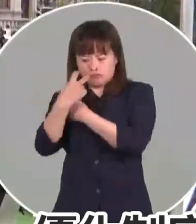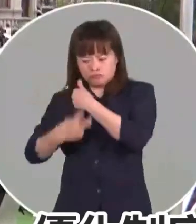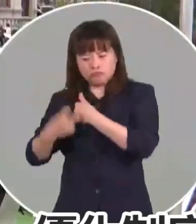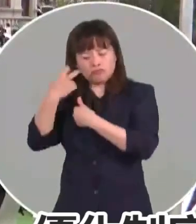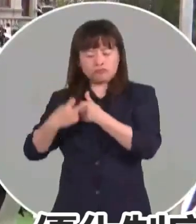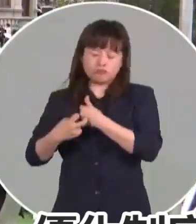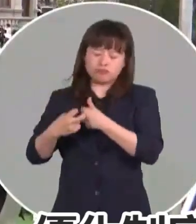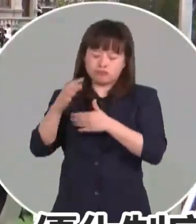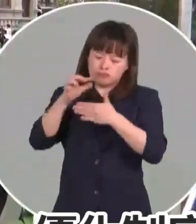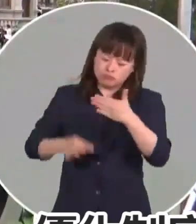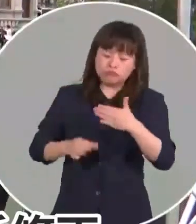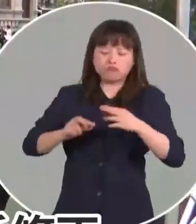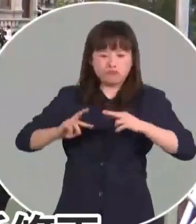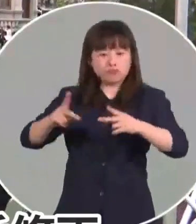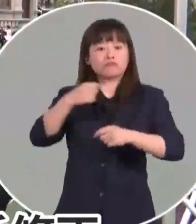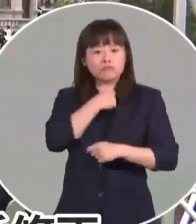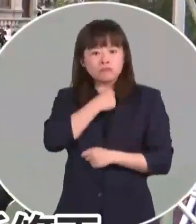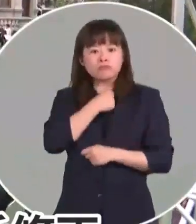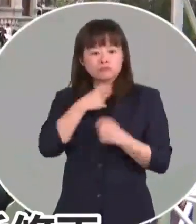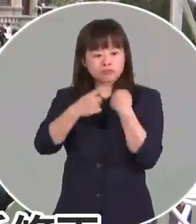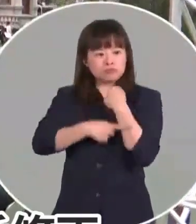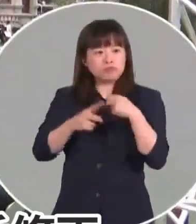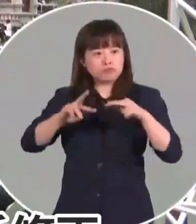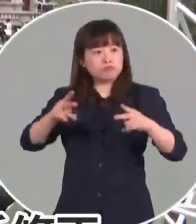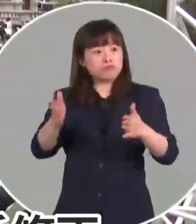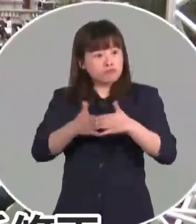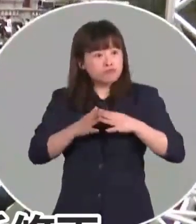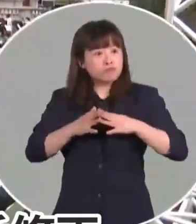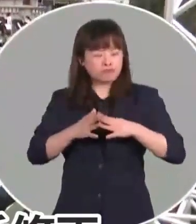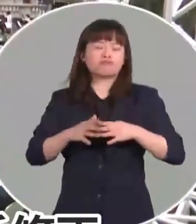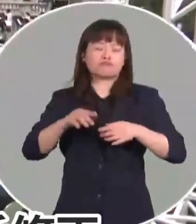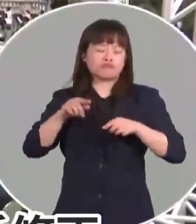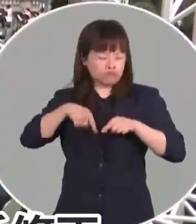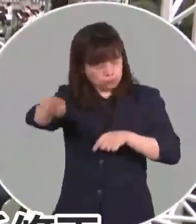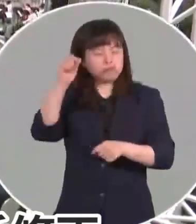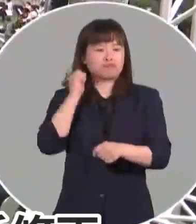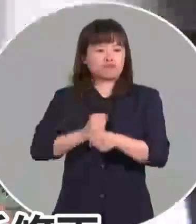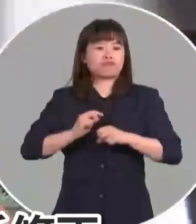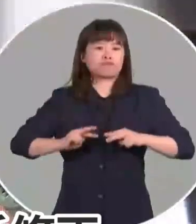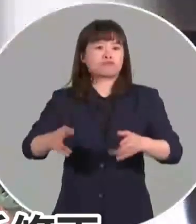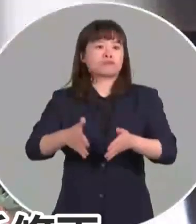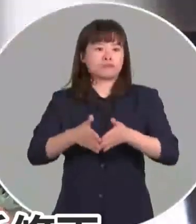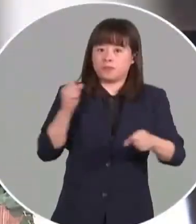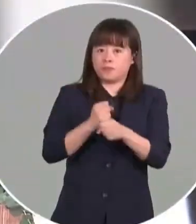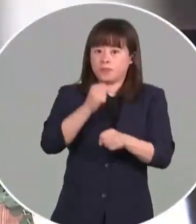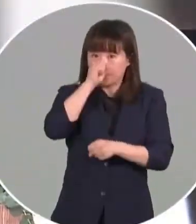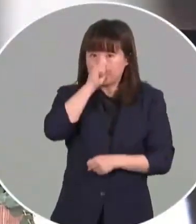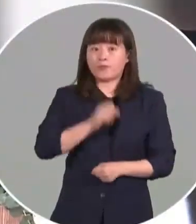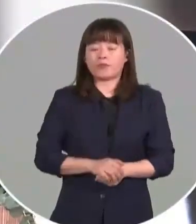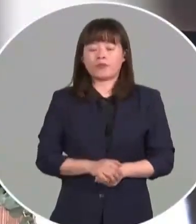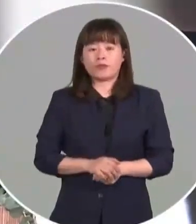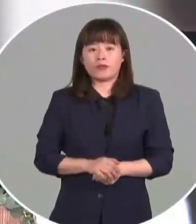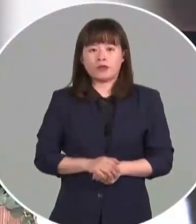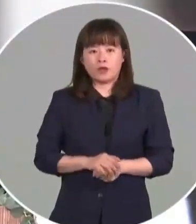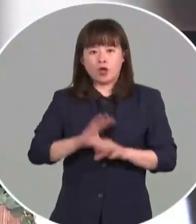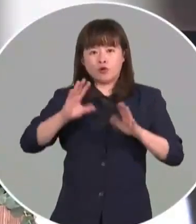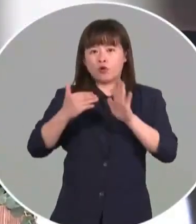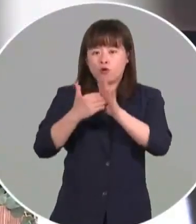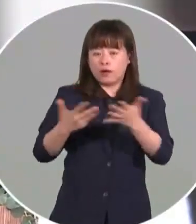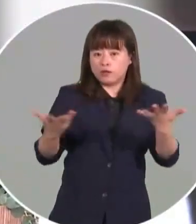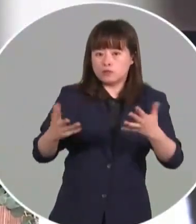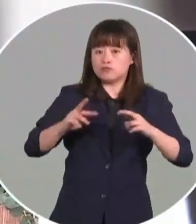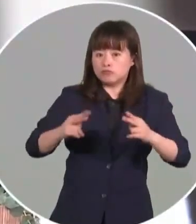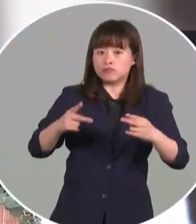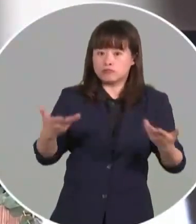度，优化制度，该修法的地方就应该要着手修正。在国防事务改革方